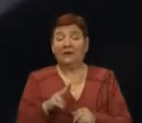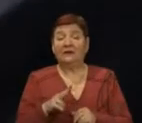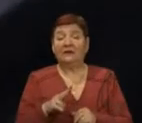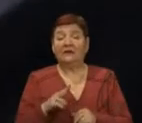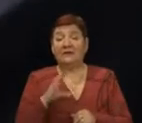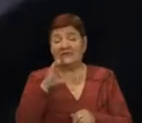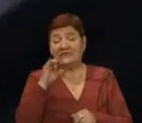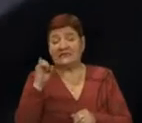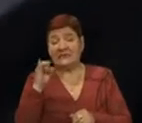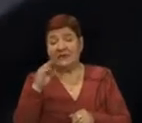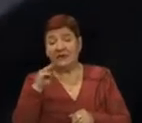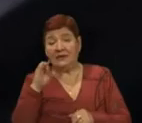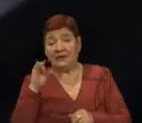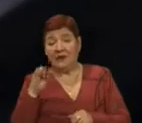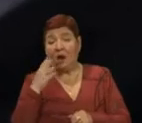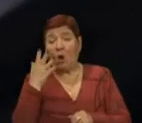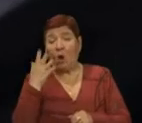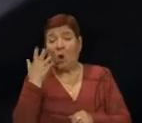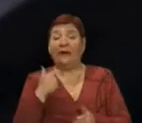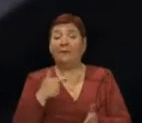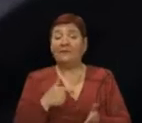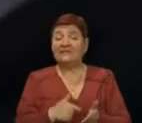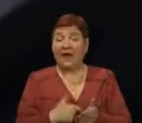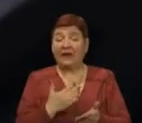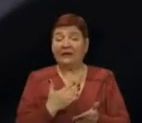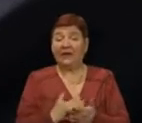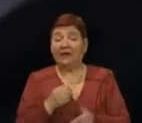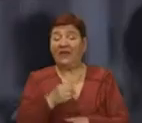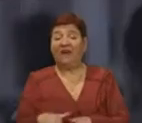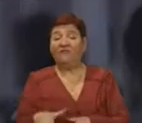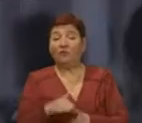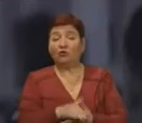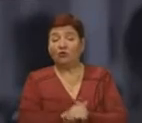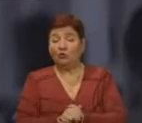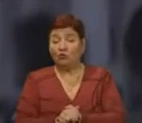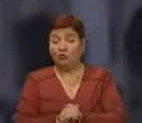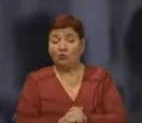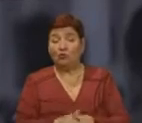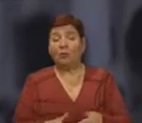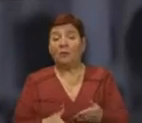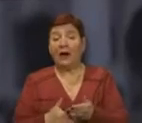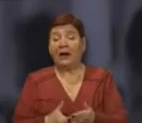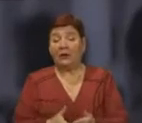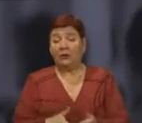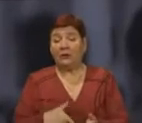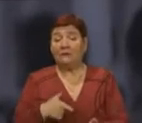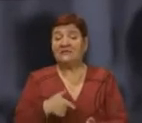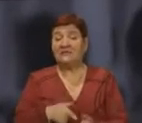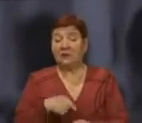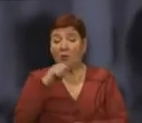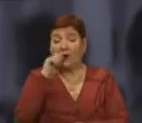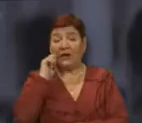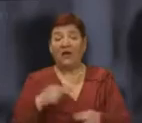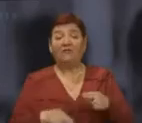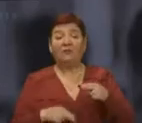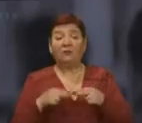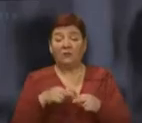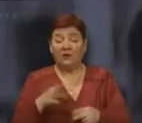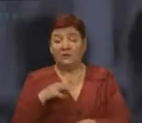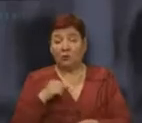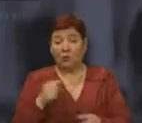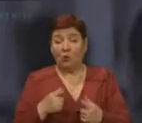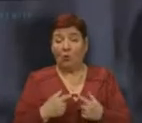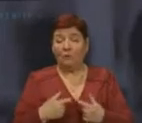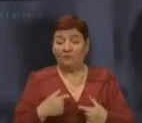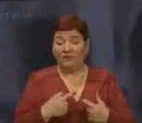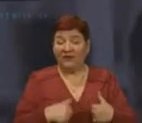City, коли міста Євросоюзу допомагають містам українським відбудовувати свою інфраструктуру.